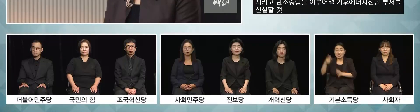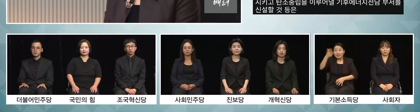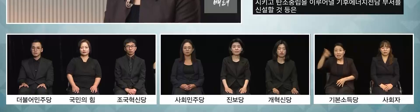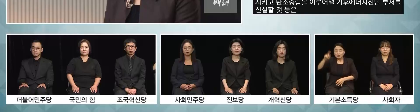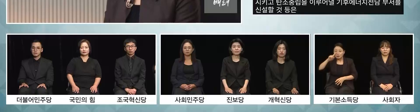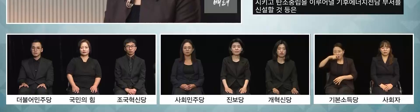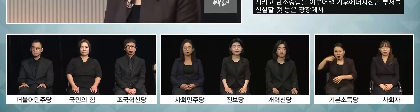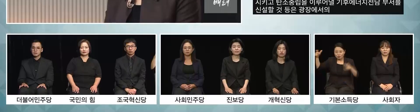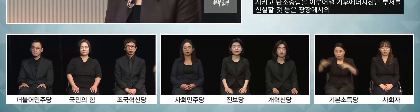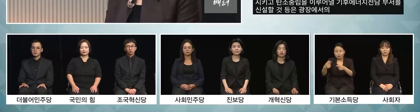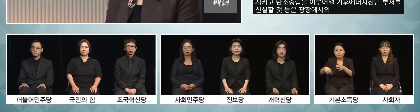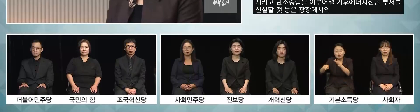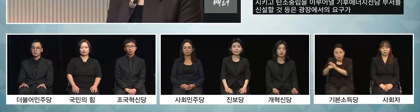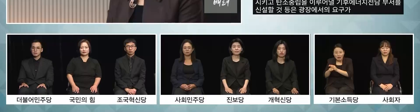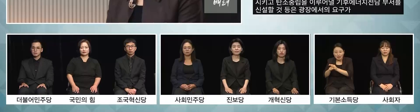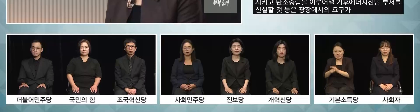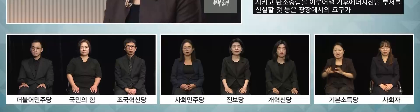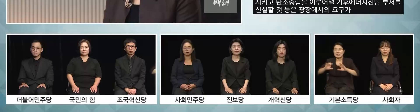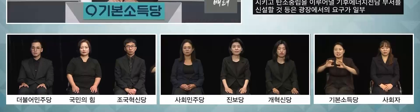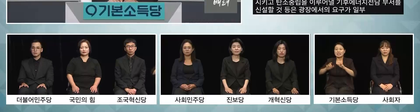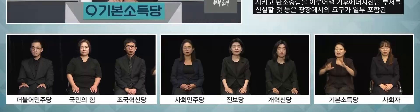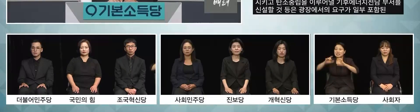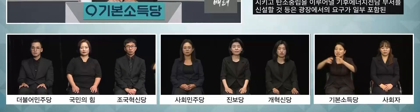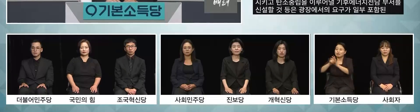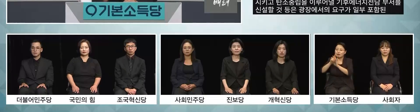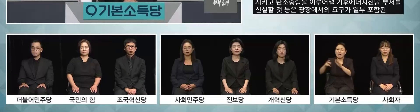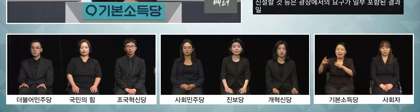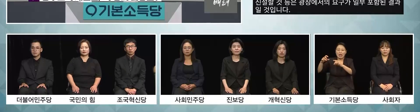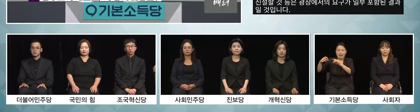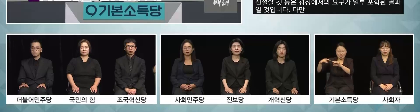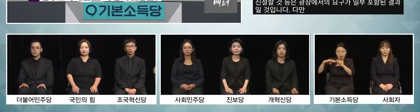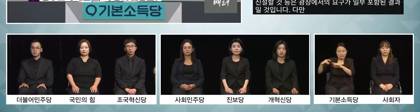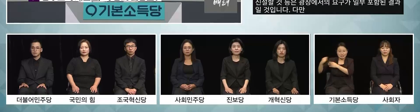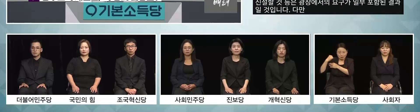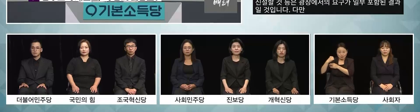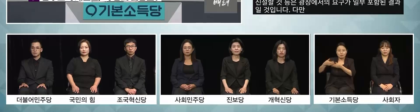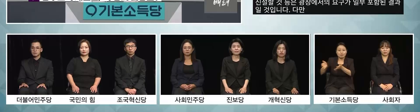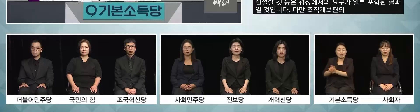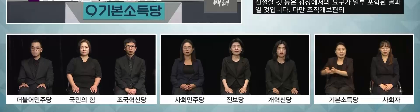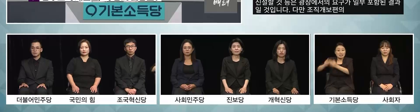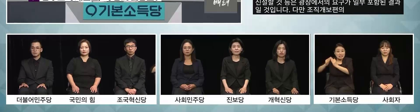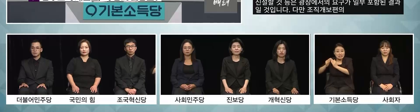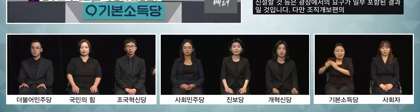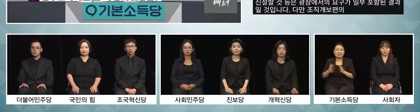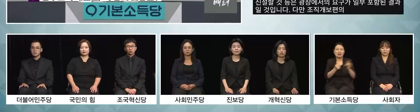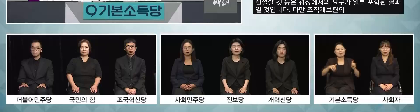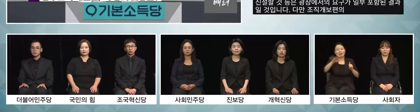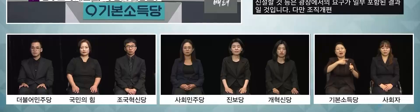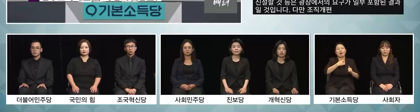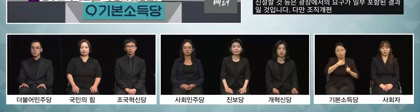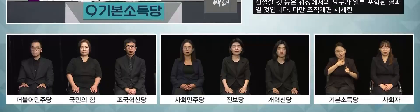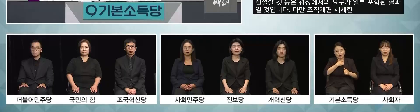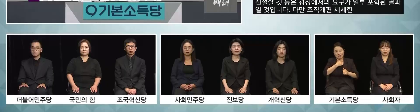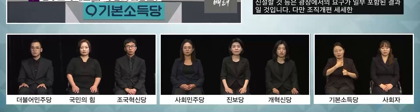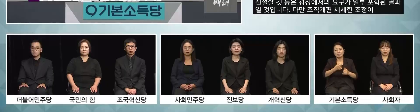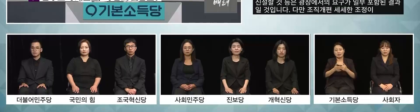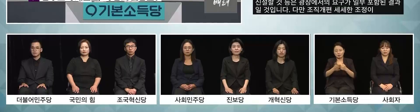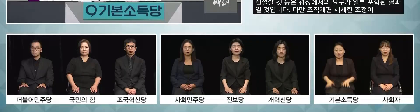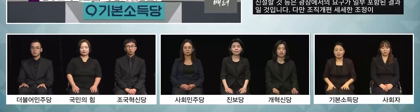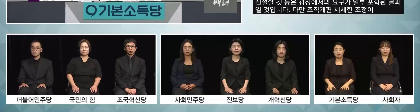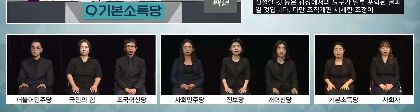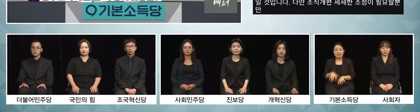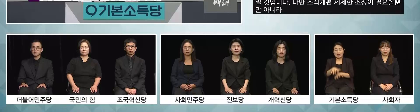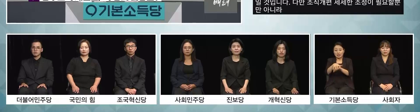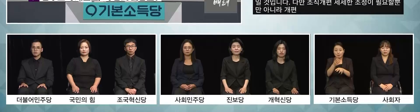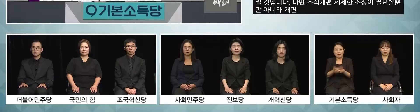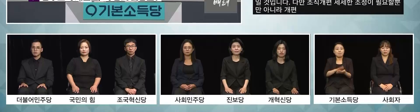일부 포함된 결과일 것입니다. 다만 조직 개편에 세세한 조정이 필요할 뿐만 아니라 개편 이후에 후속 조치도